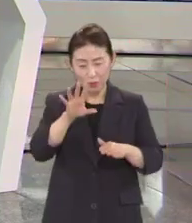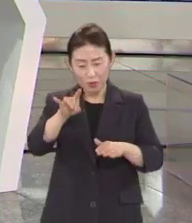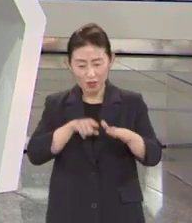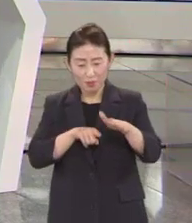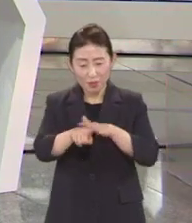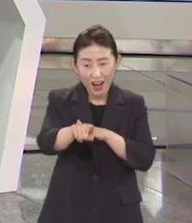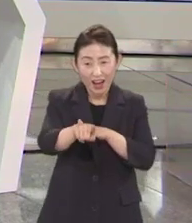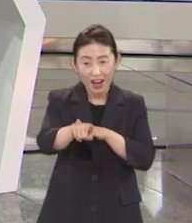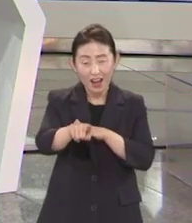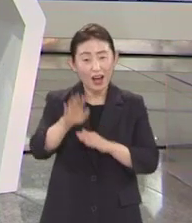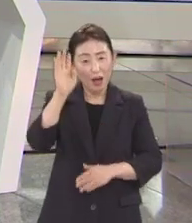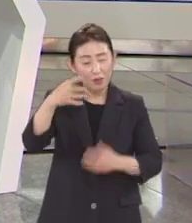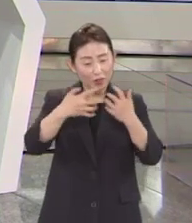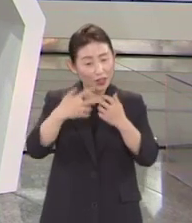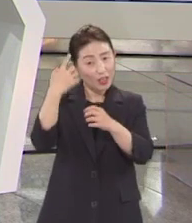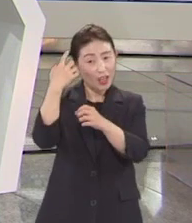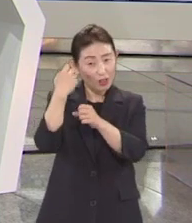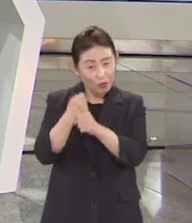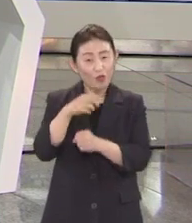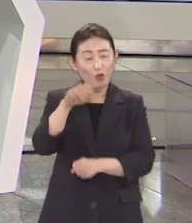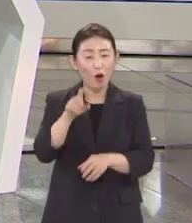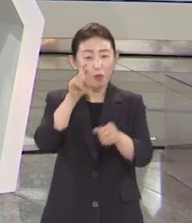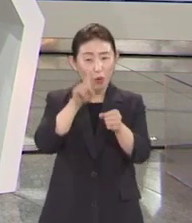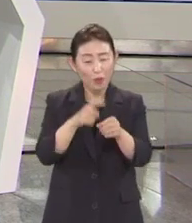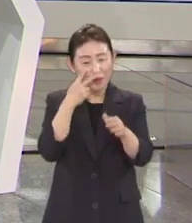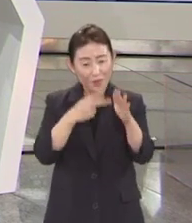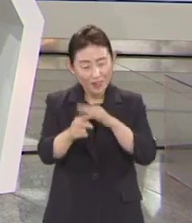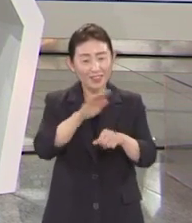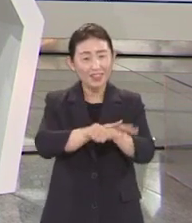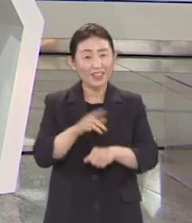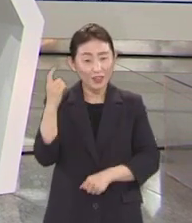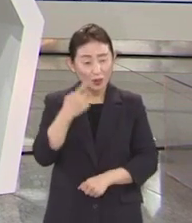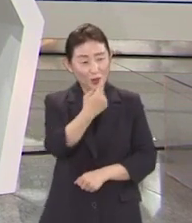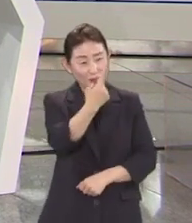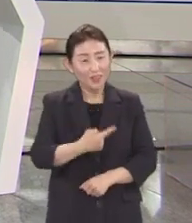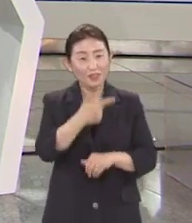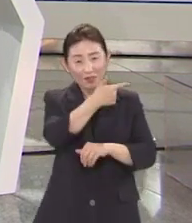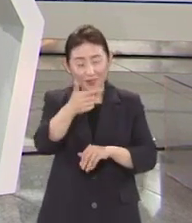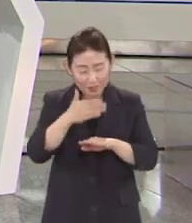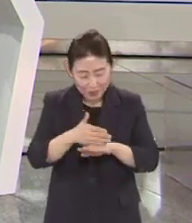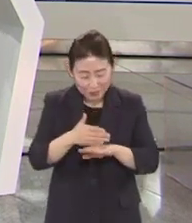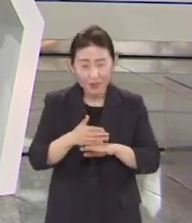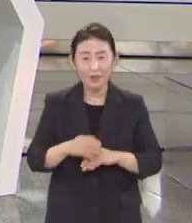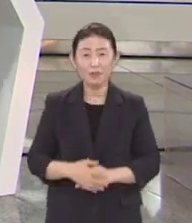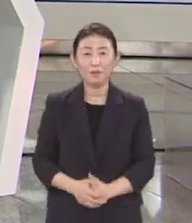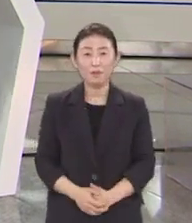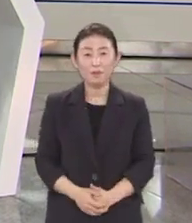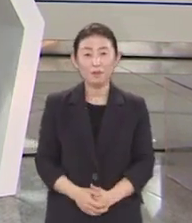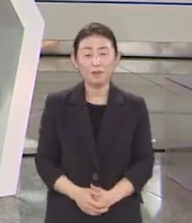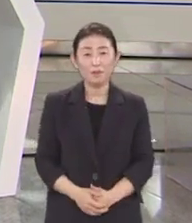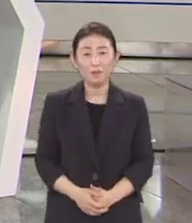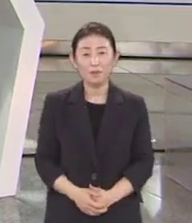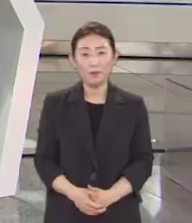우리 기계연구원의 목표와 비전에 대해서 잘 알 수 있었습니다. 원장님 오늘 나와주셔서 고맙습니다. 고맙습니다.